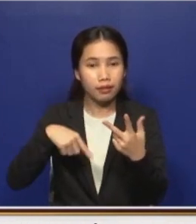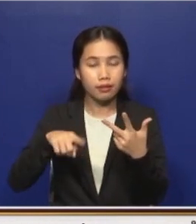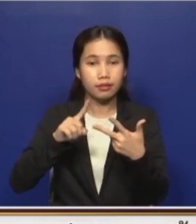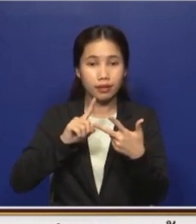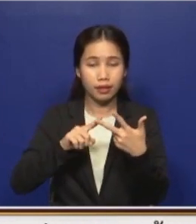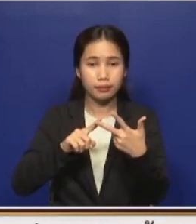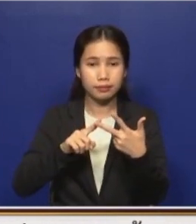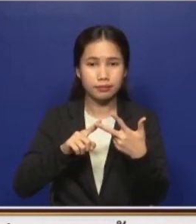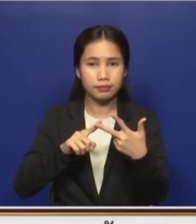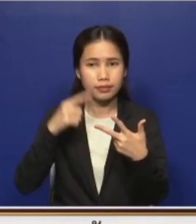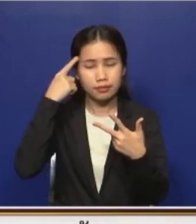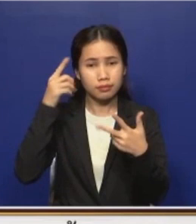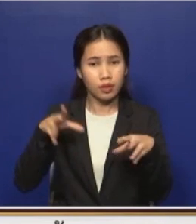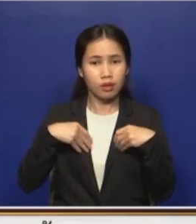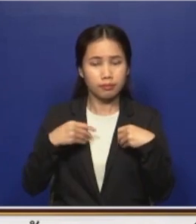อไปฮะ